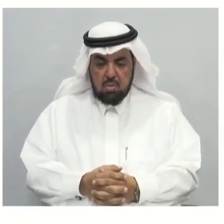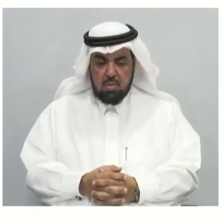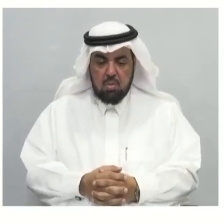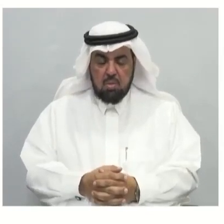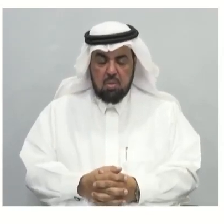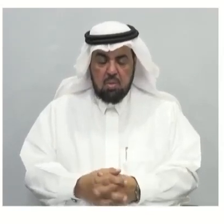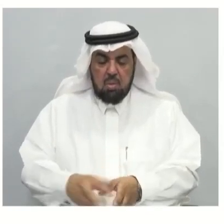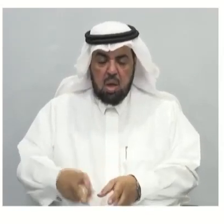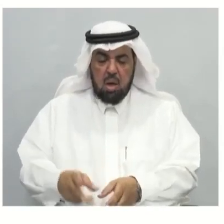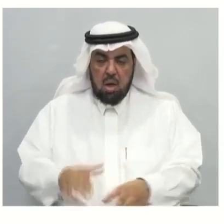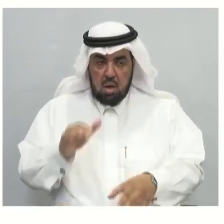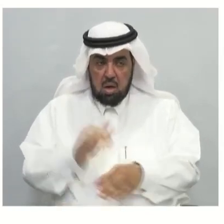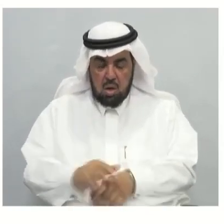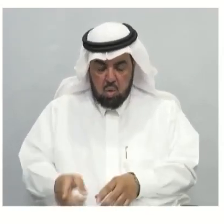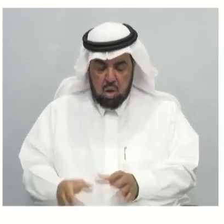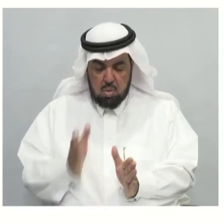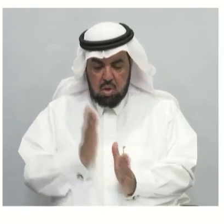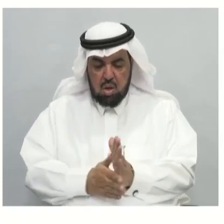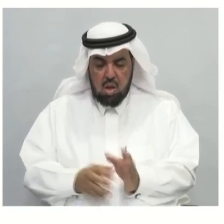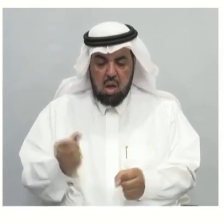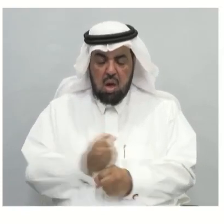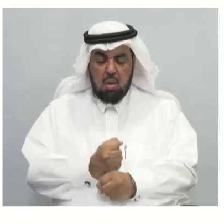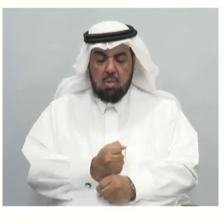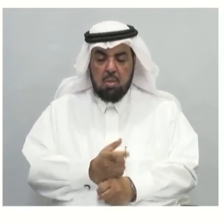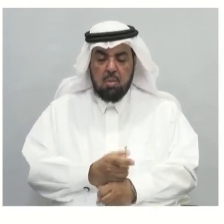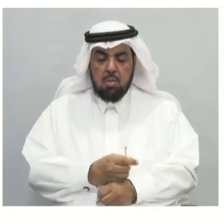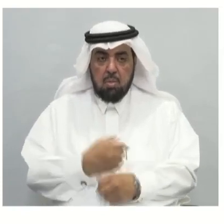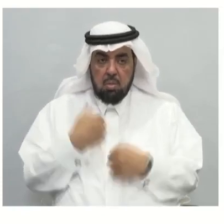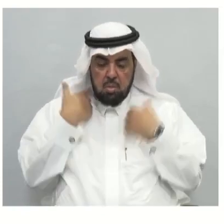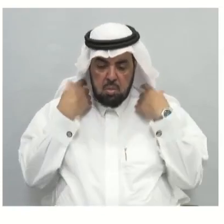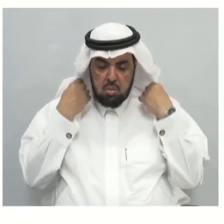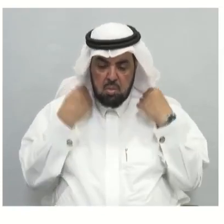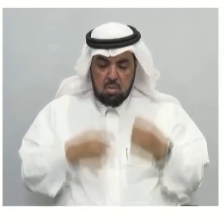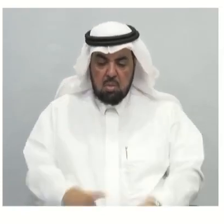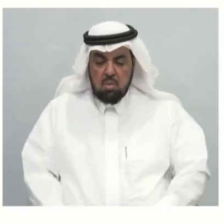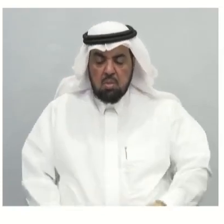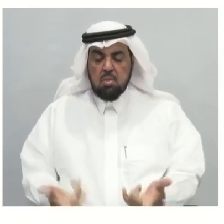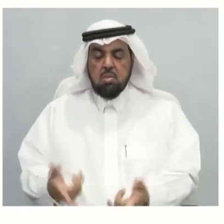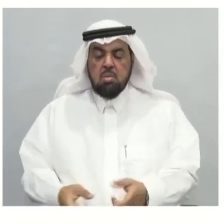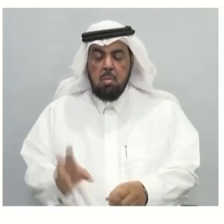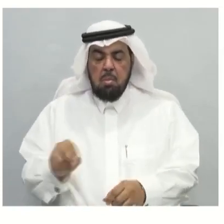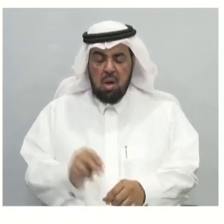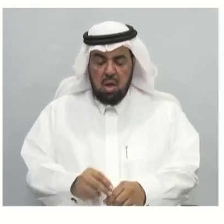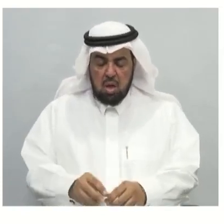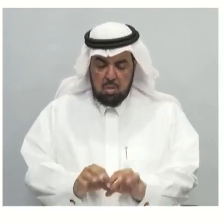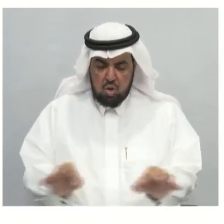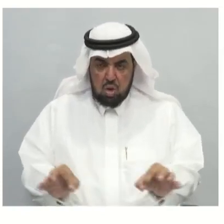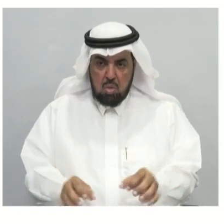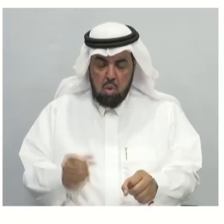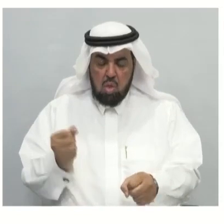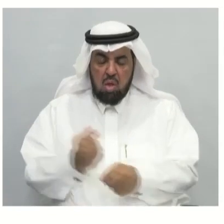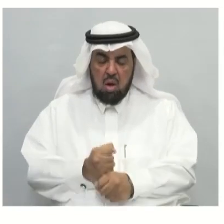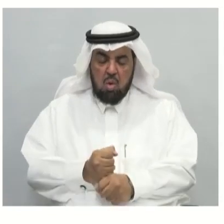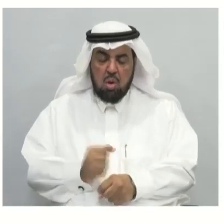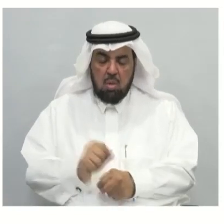الرقميه تحدثنا عن انواع ايضا مستندات الاعمال وقلنا انها تتنوع بحيث ان بعضها يتم اعداده من قبل موظفين